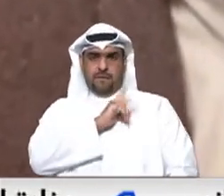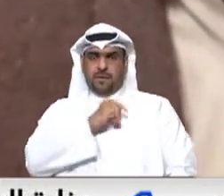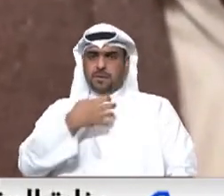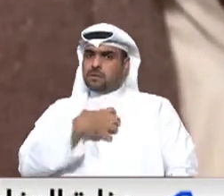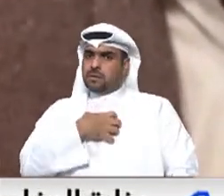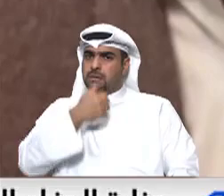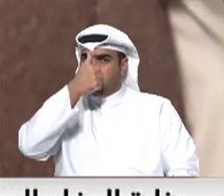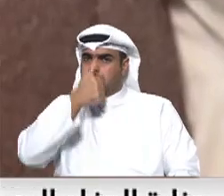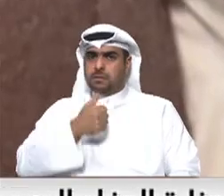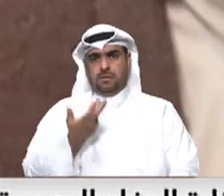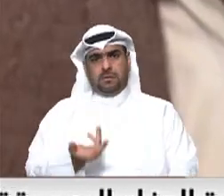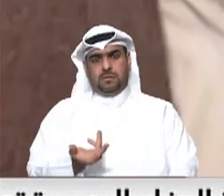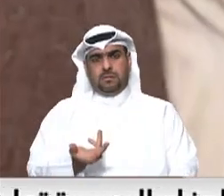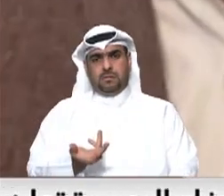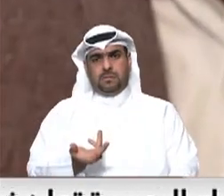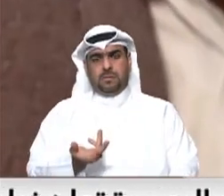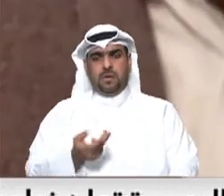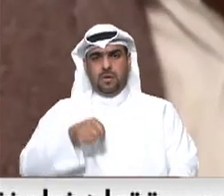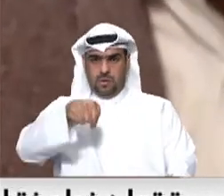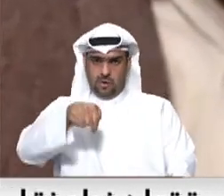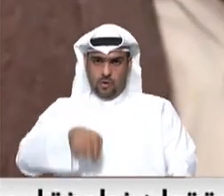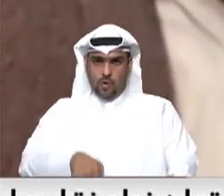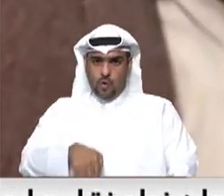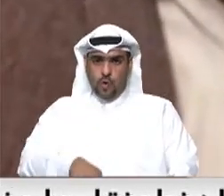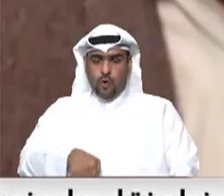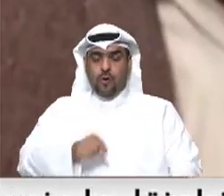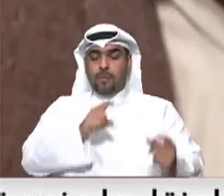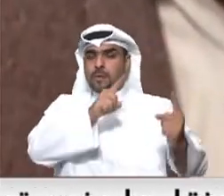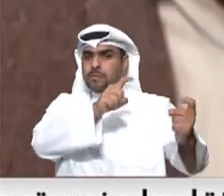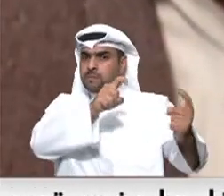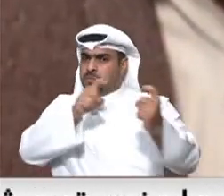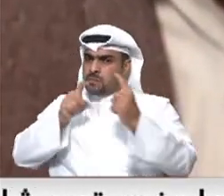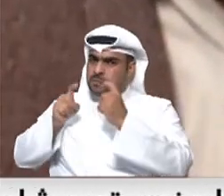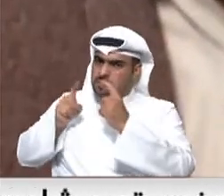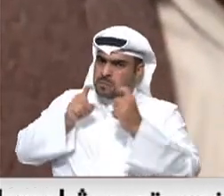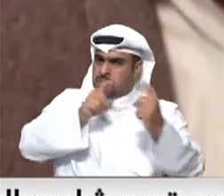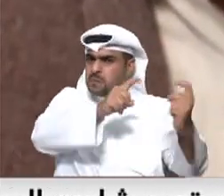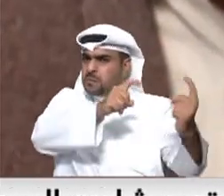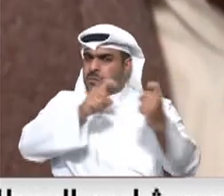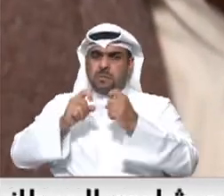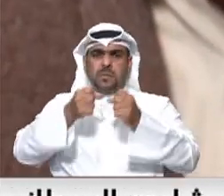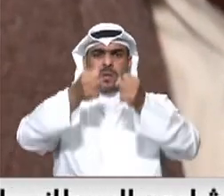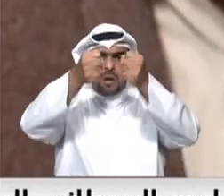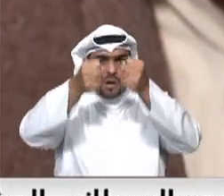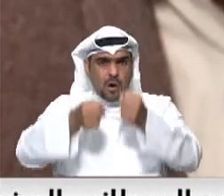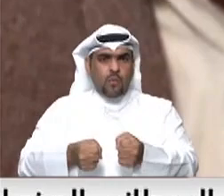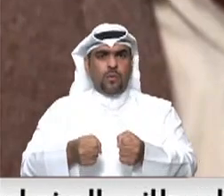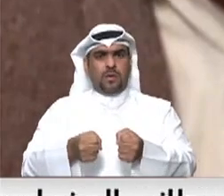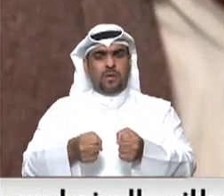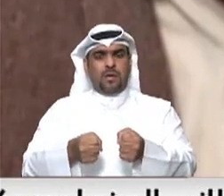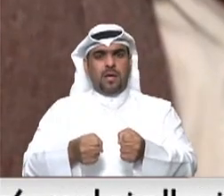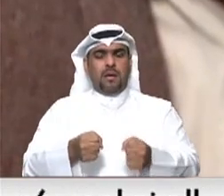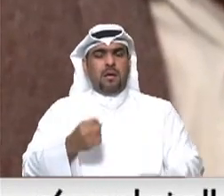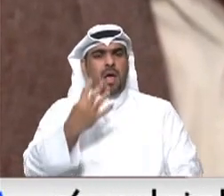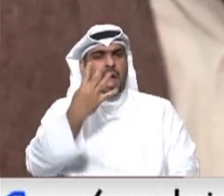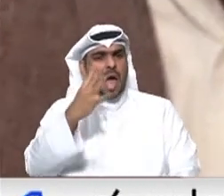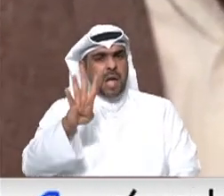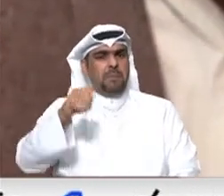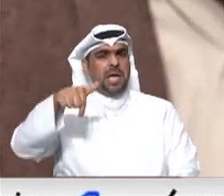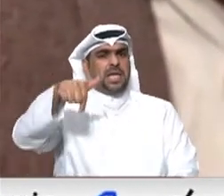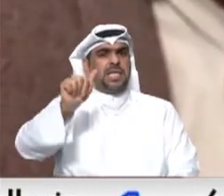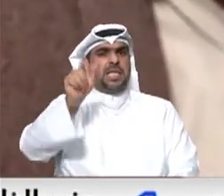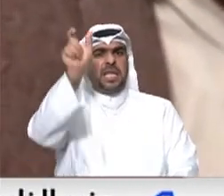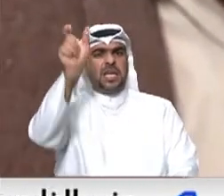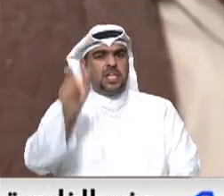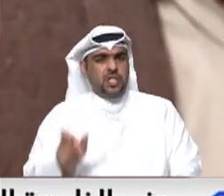الميداني يقودها الاحتلال. اليوم هناك أكثر من 40 إلى 60 إصابة خلال المواجهات التي اندلعت في